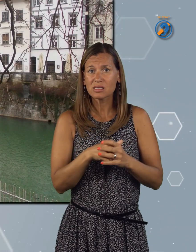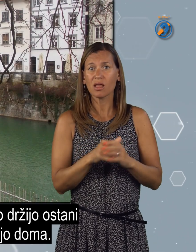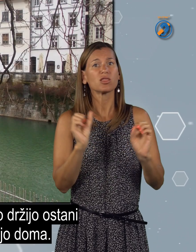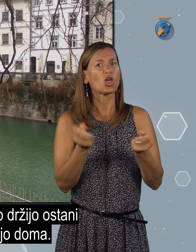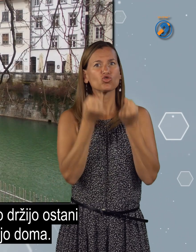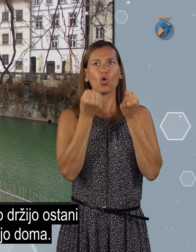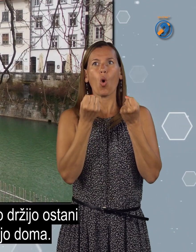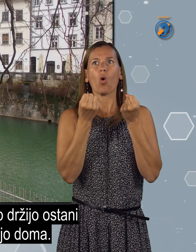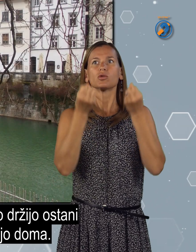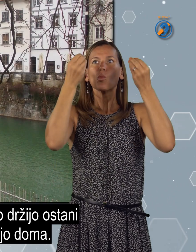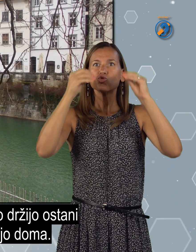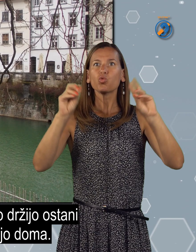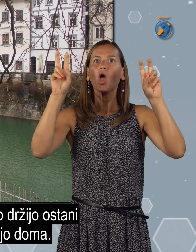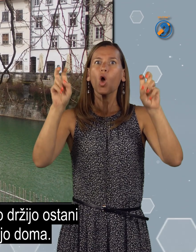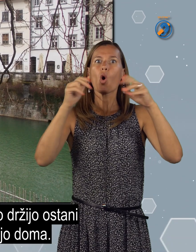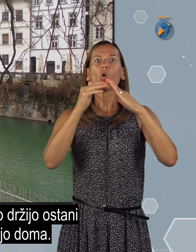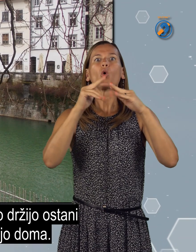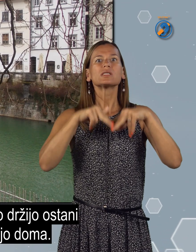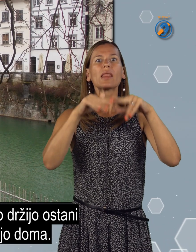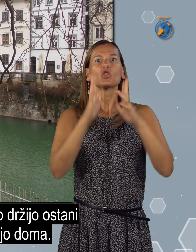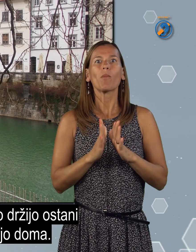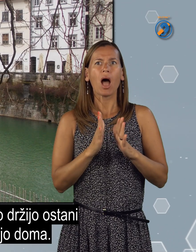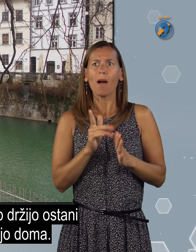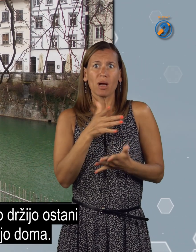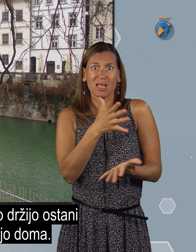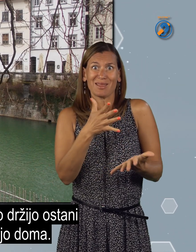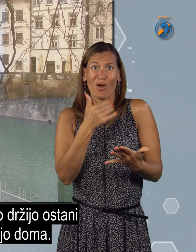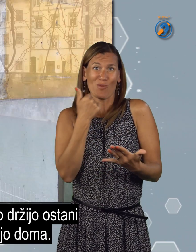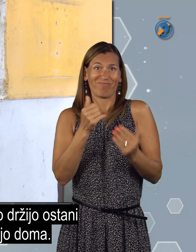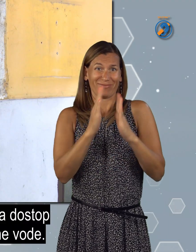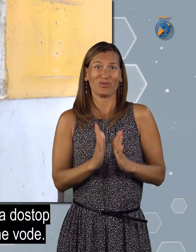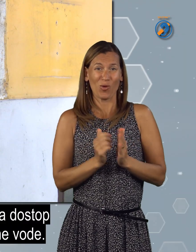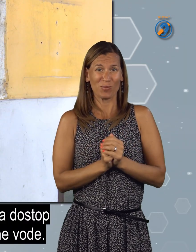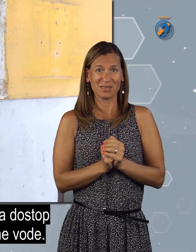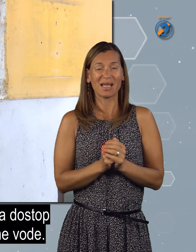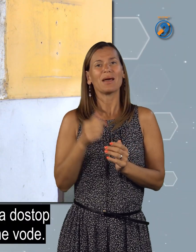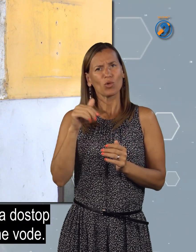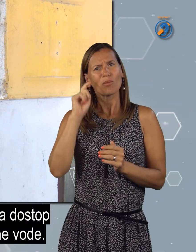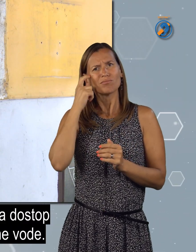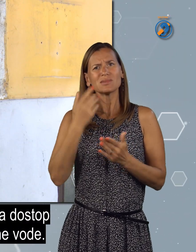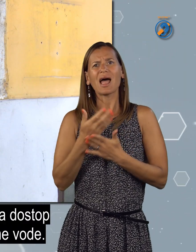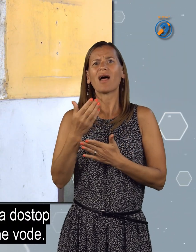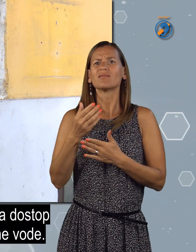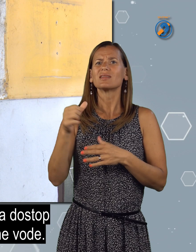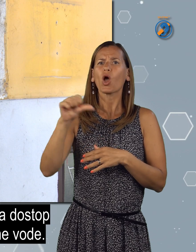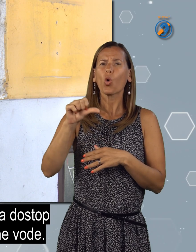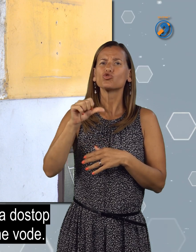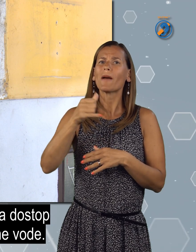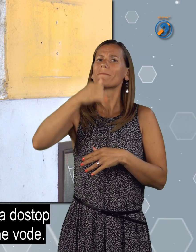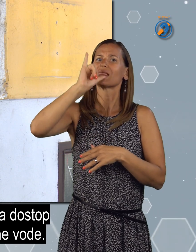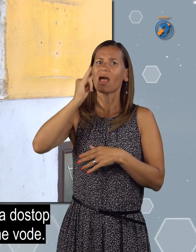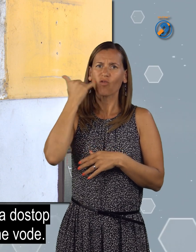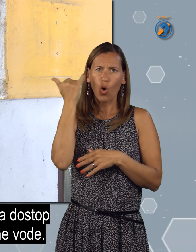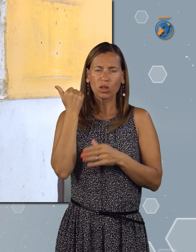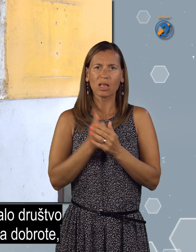cesti, da ljudje težko se držijo ostani doma, če pa nimajo doma. Da naj v bistvu poskrbi za dostop do tekoče pitne